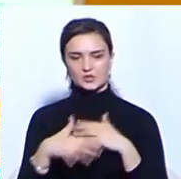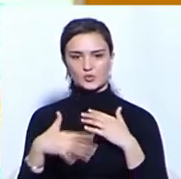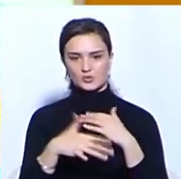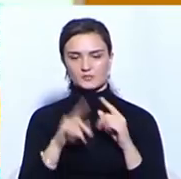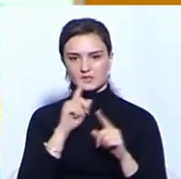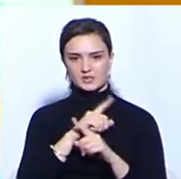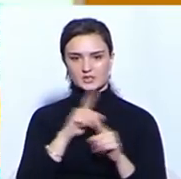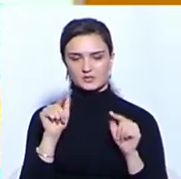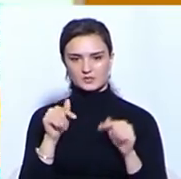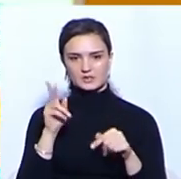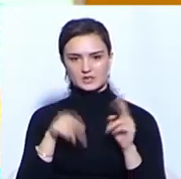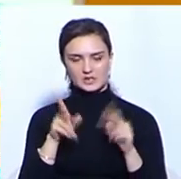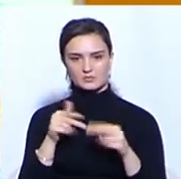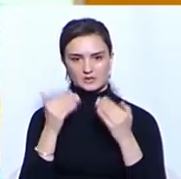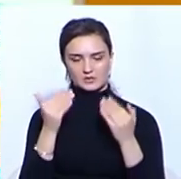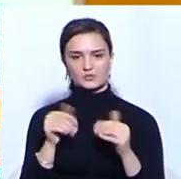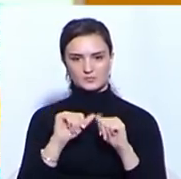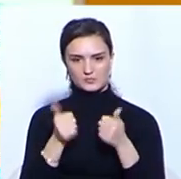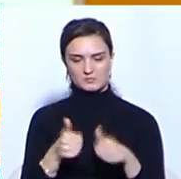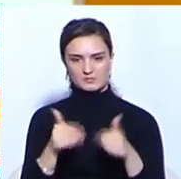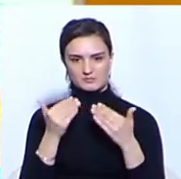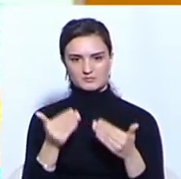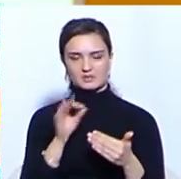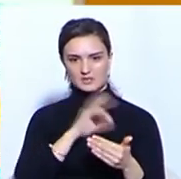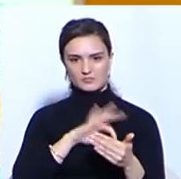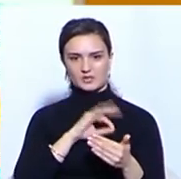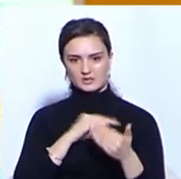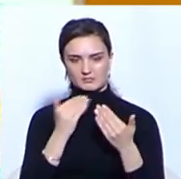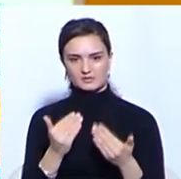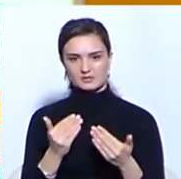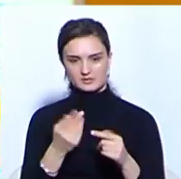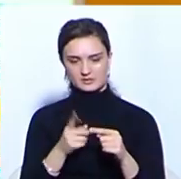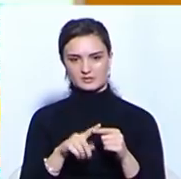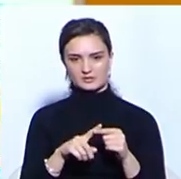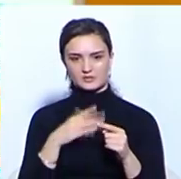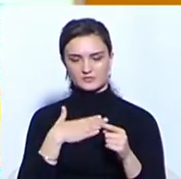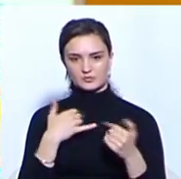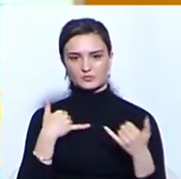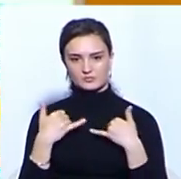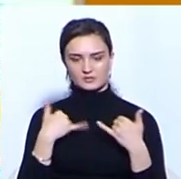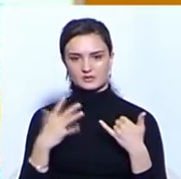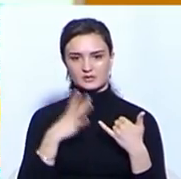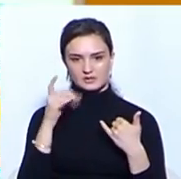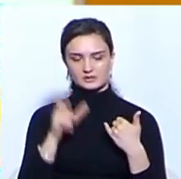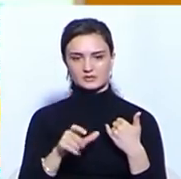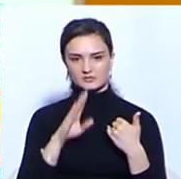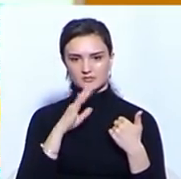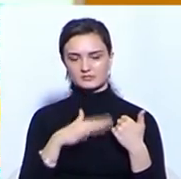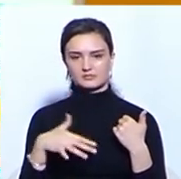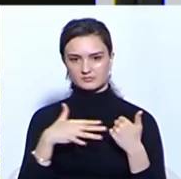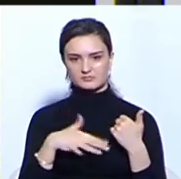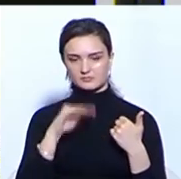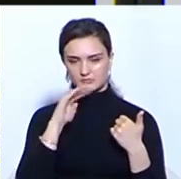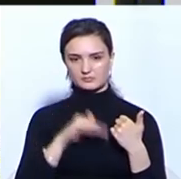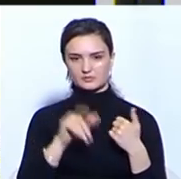განსაკუთრებით ქირურგიული მეთოდების გამოყენების მასშტაბებზე. ჩვენი სტუმარი კი გახლდათ მეან-გინეკოლოგი